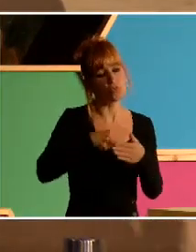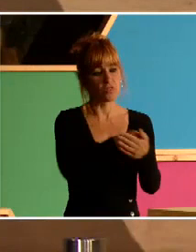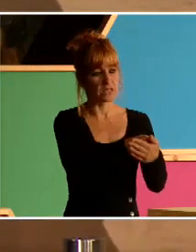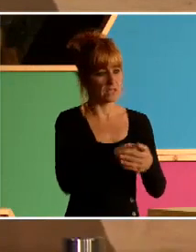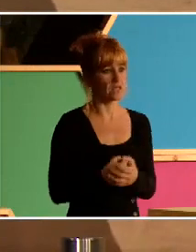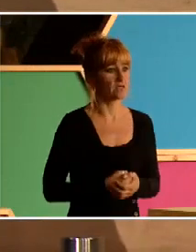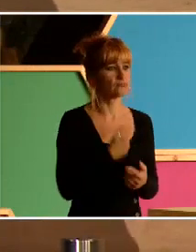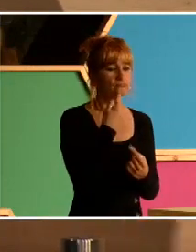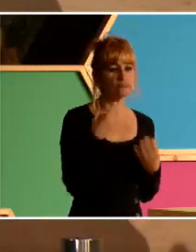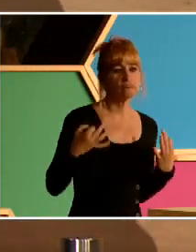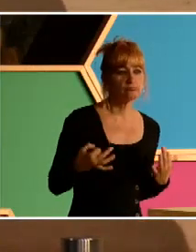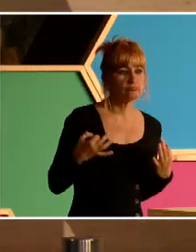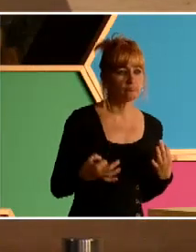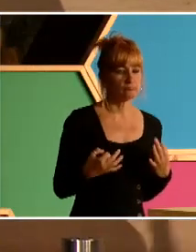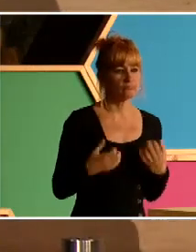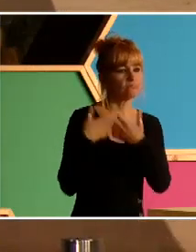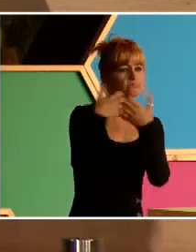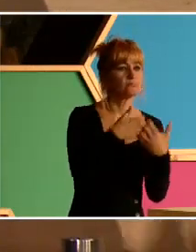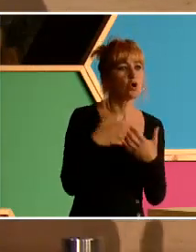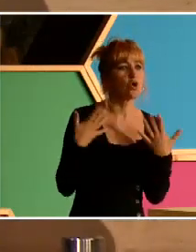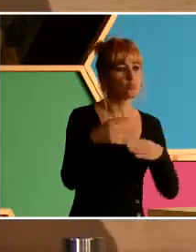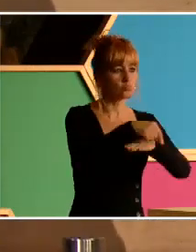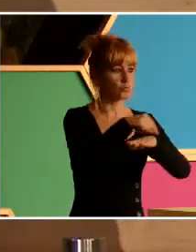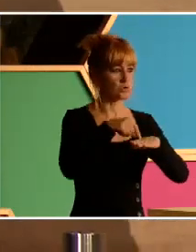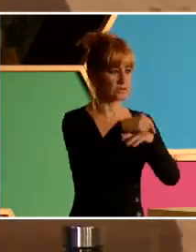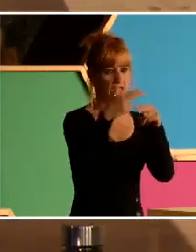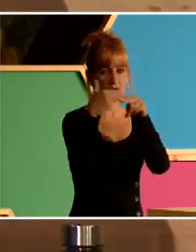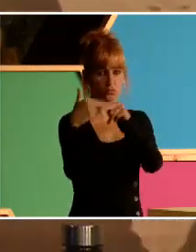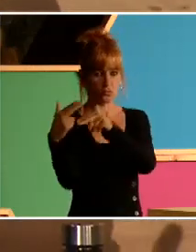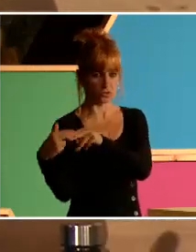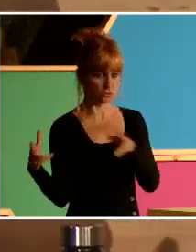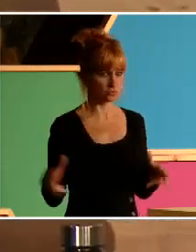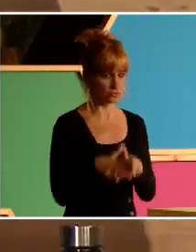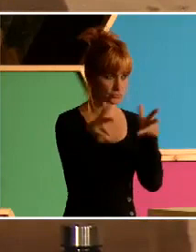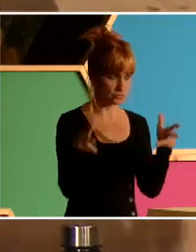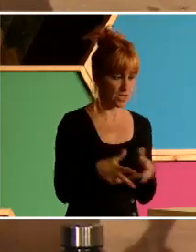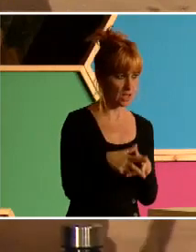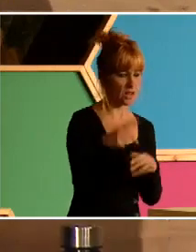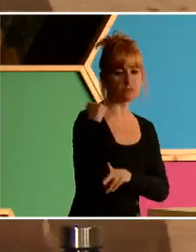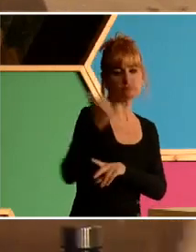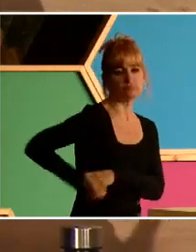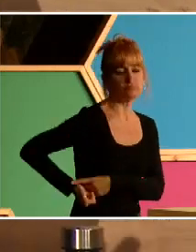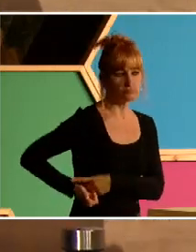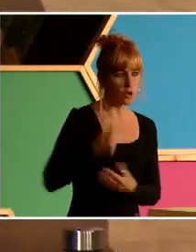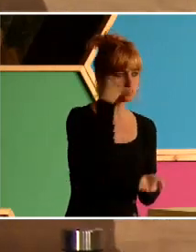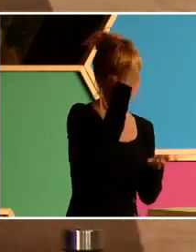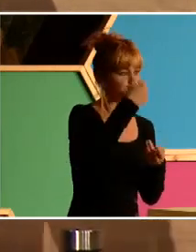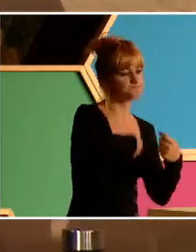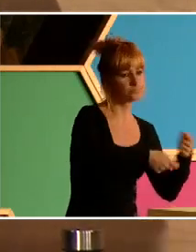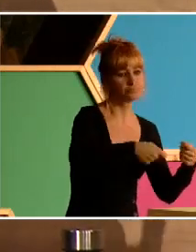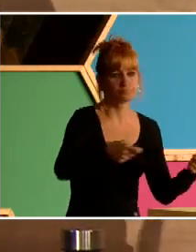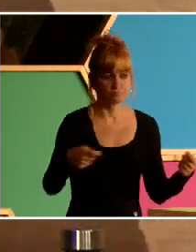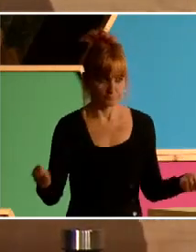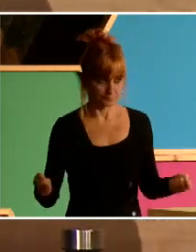dreta és precisament treballar en polítiques de cohesió social, de redistribució de la riquesa. Per això el fet de que siguem